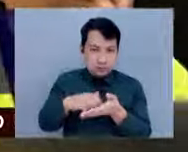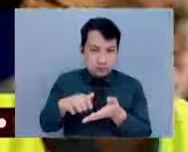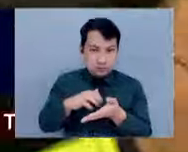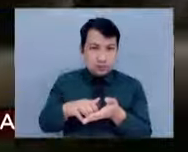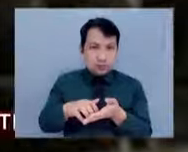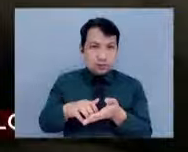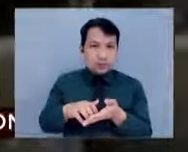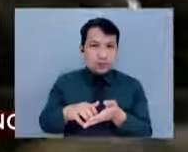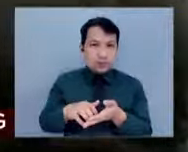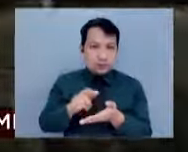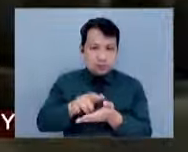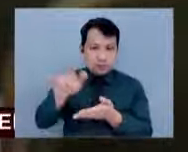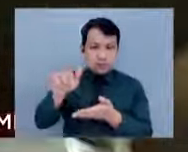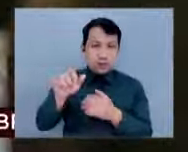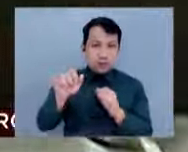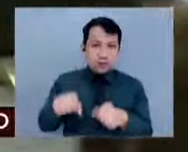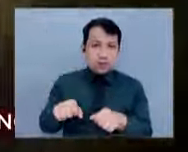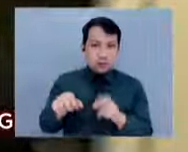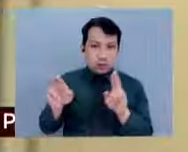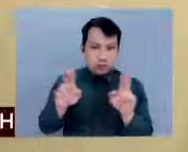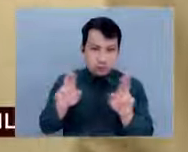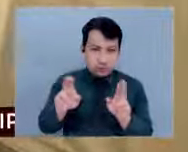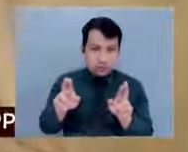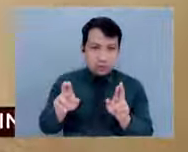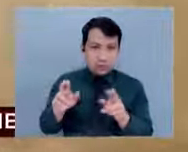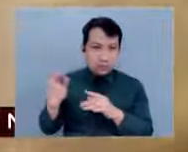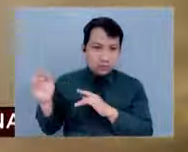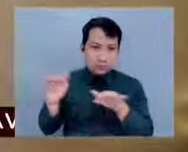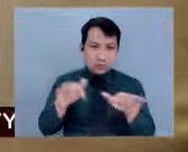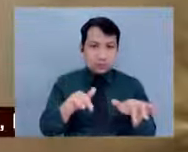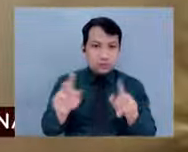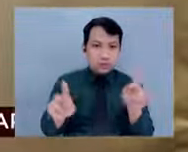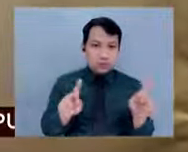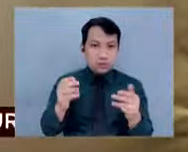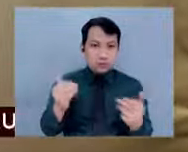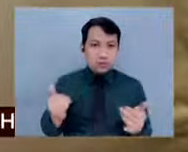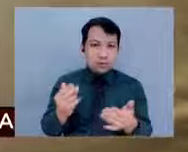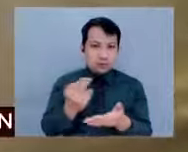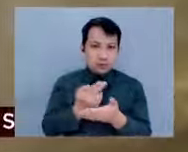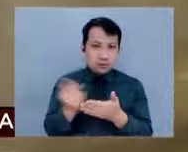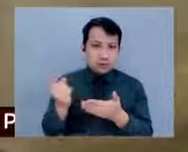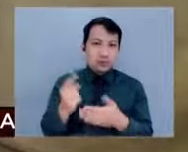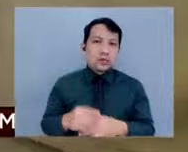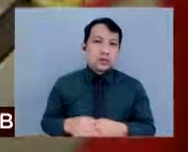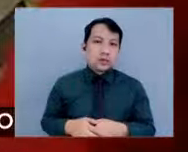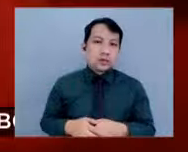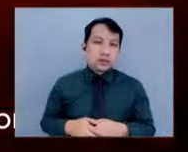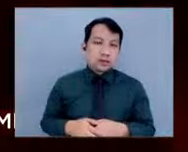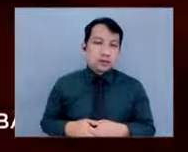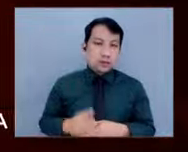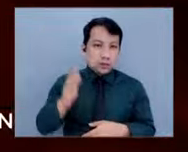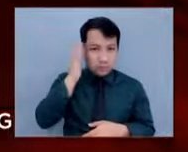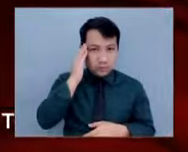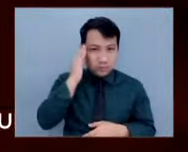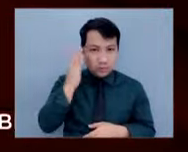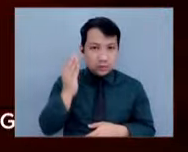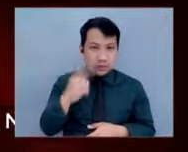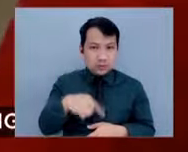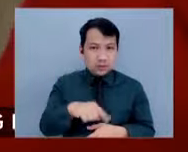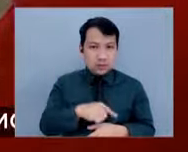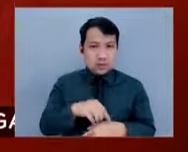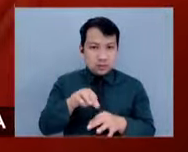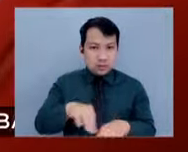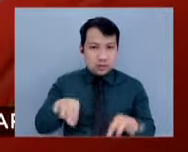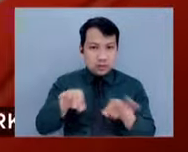isang airline bilang paghahanda sa dagsa ng mga biyahero ngayong Semana Santa. Mabuting alam ng crew at pasahero kung ano ang aksyon